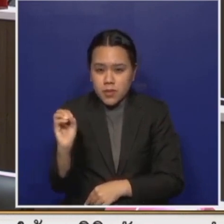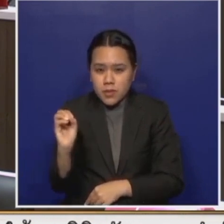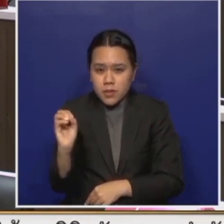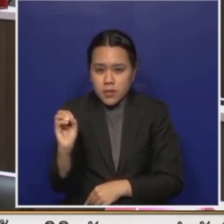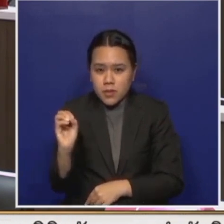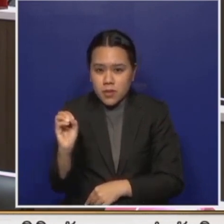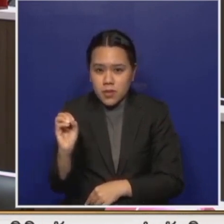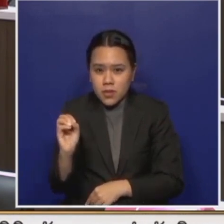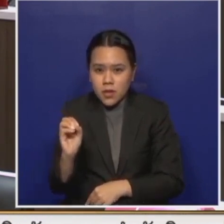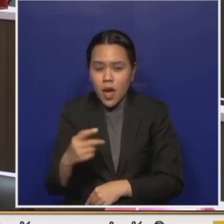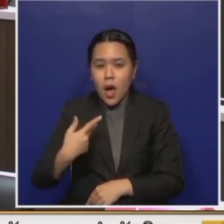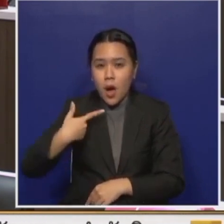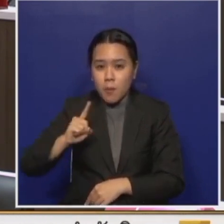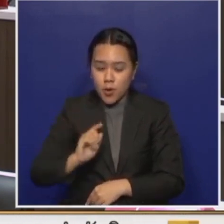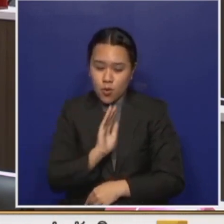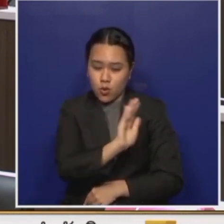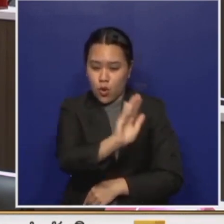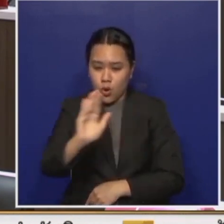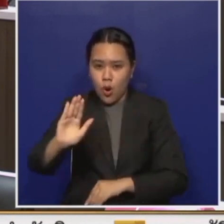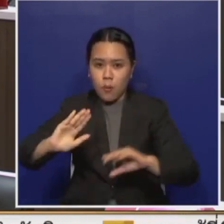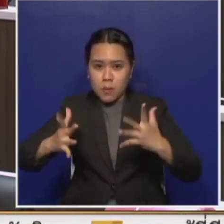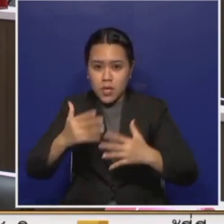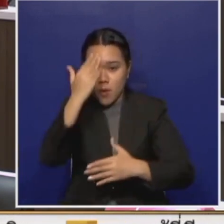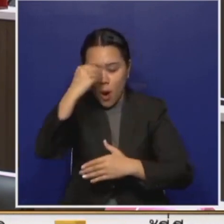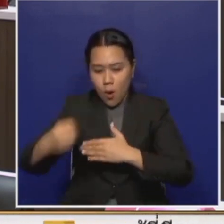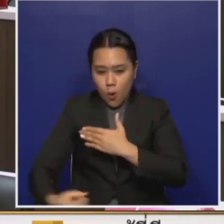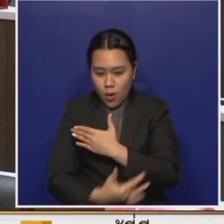พูดทถกกพปรายนะครับท่านศูนิศiggleอกาส